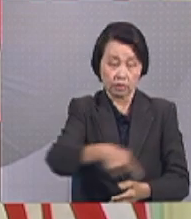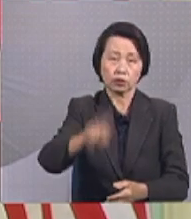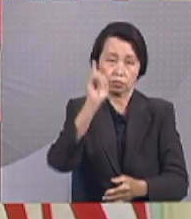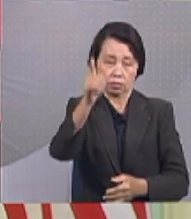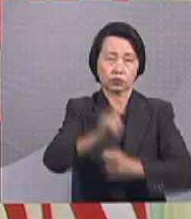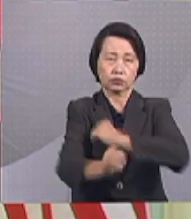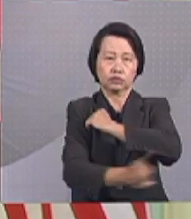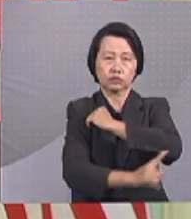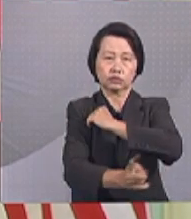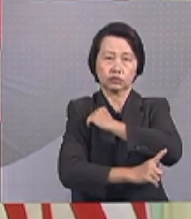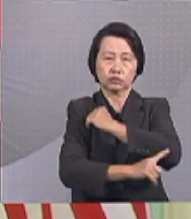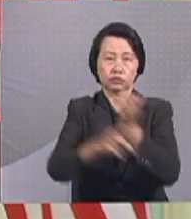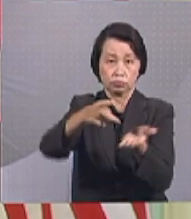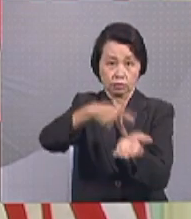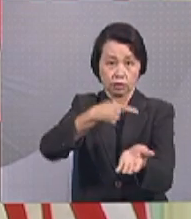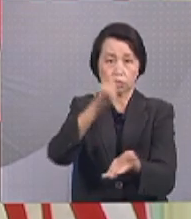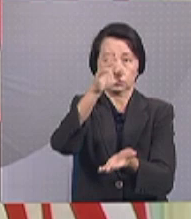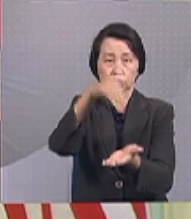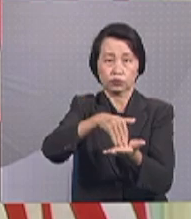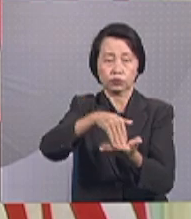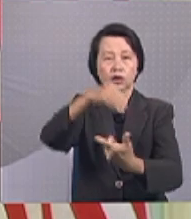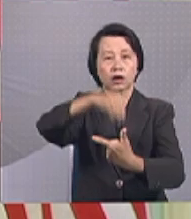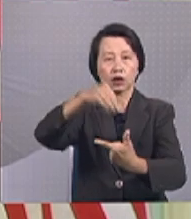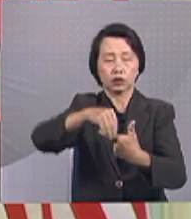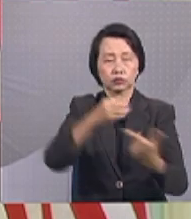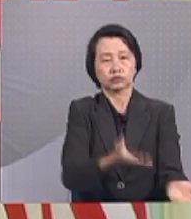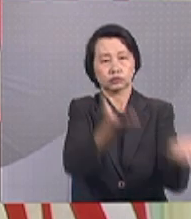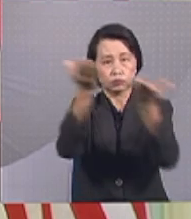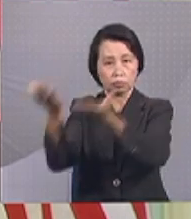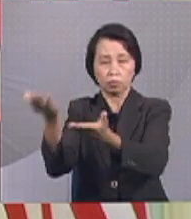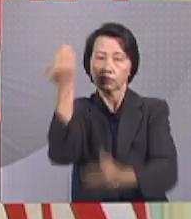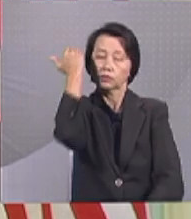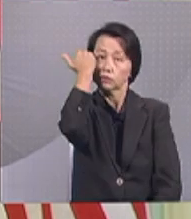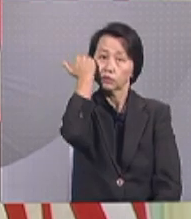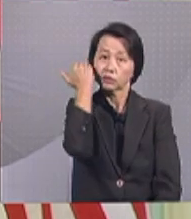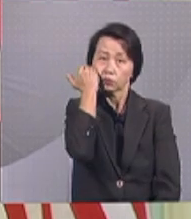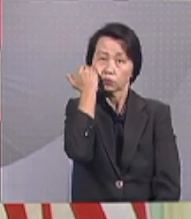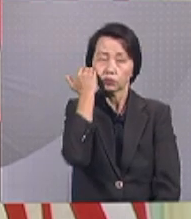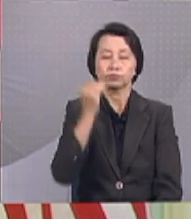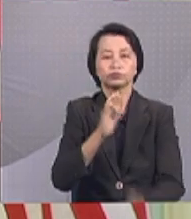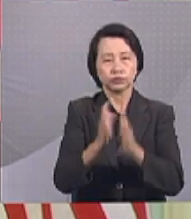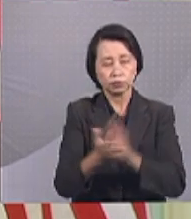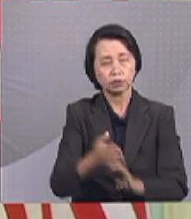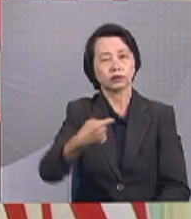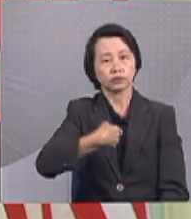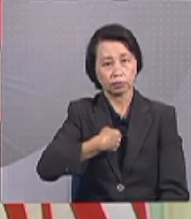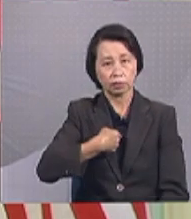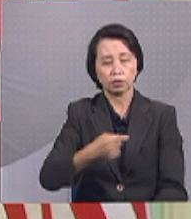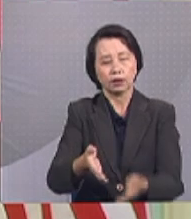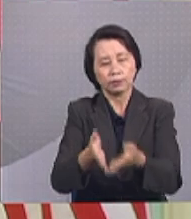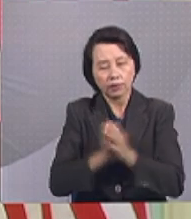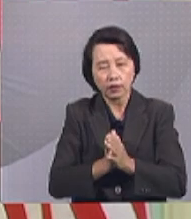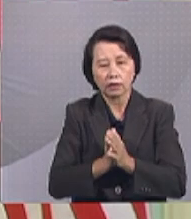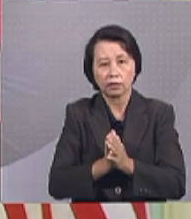dikenakan tindakan kompaun 1,000 ataupun mungkin akan dihadapkan ke mahkamah. Justru itu saya